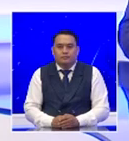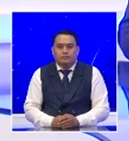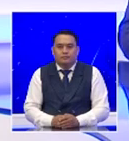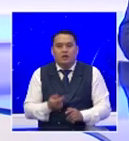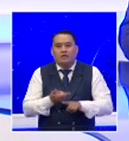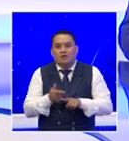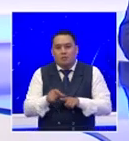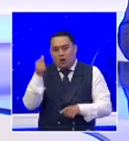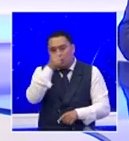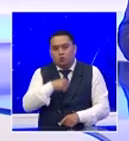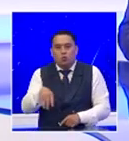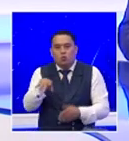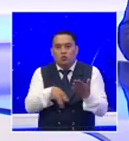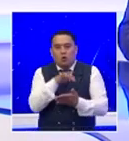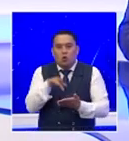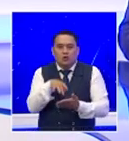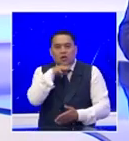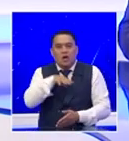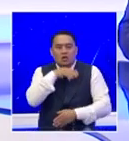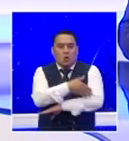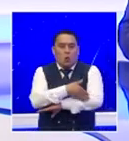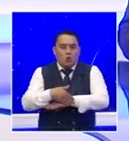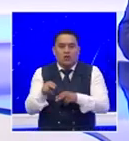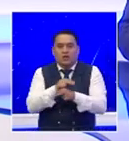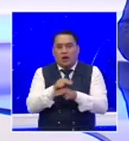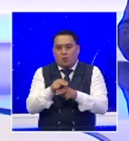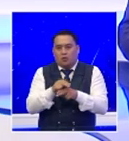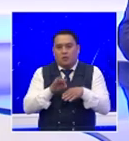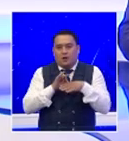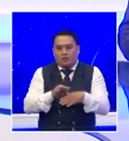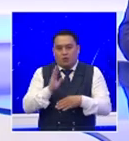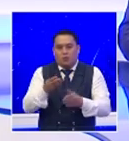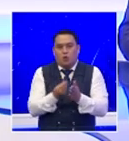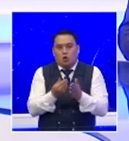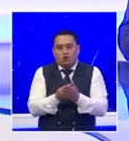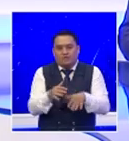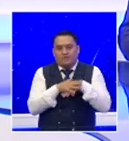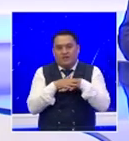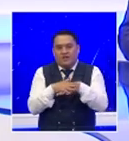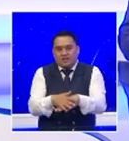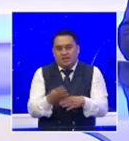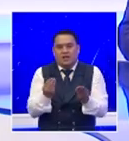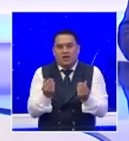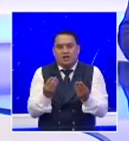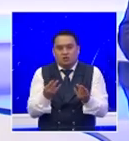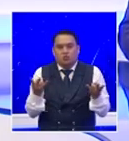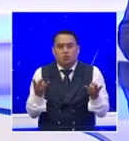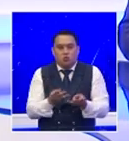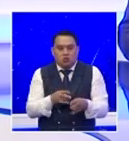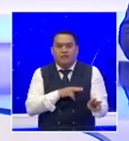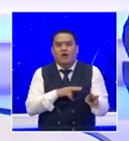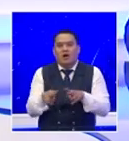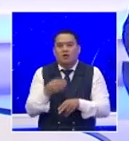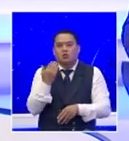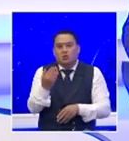В этом году в городе Текели на ряде улиц пройдет капитальный и текущий ремонт. На эти цели из бюджета уже выделены необходимые денежные